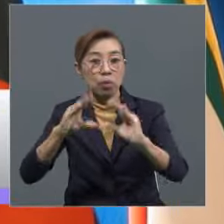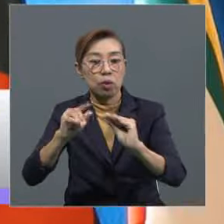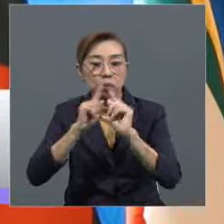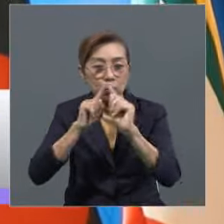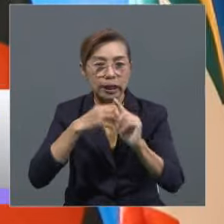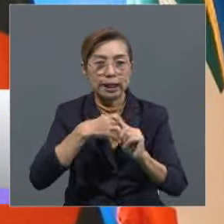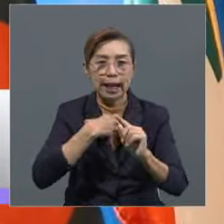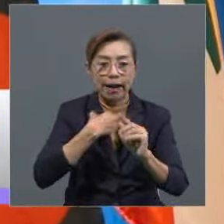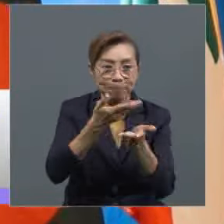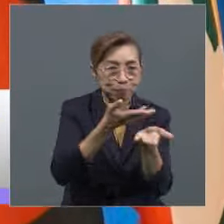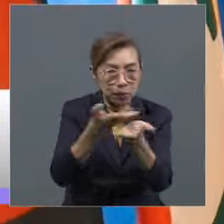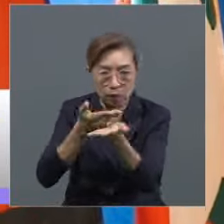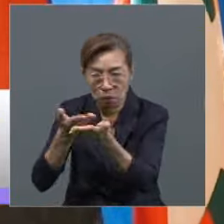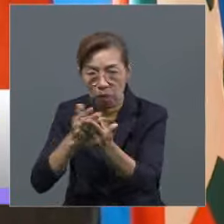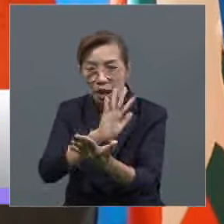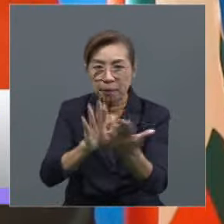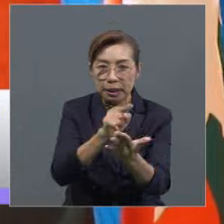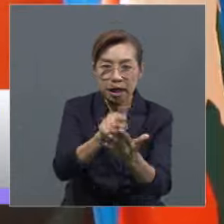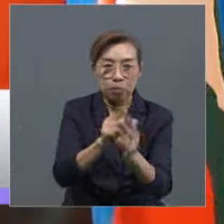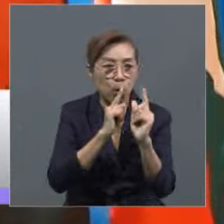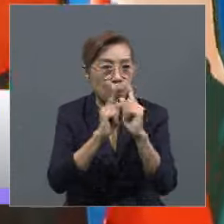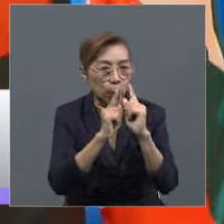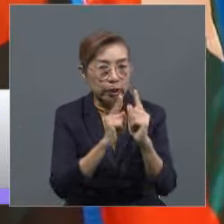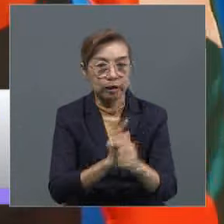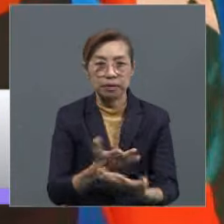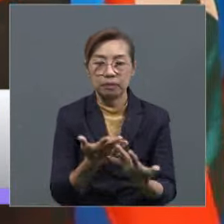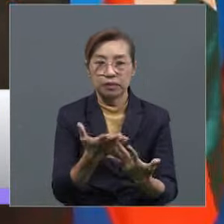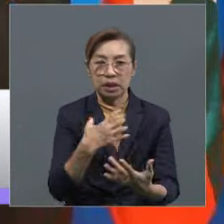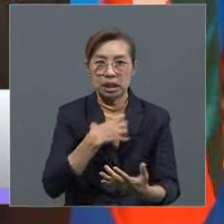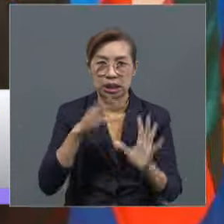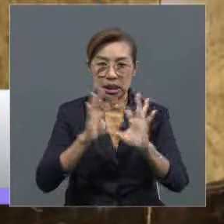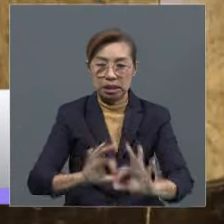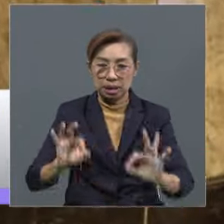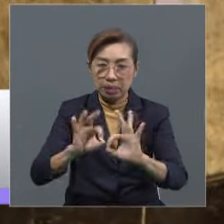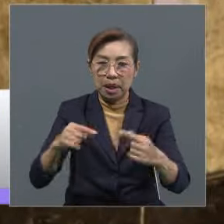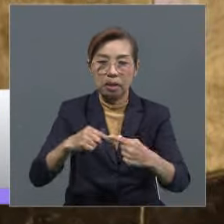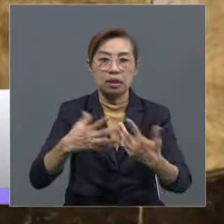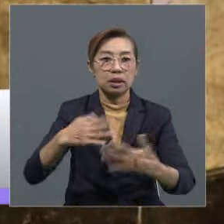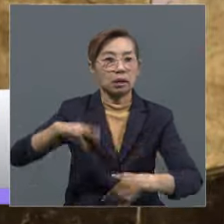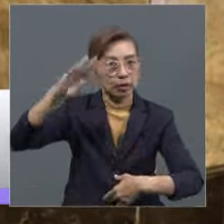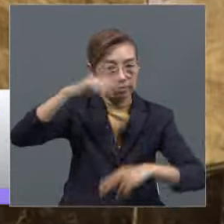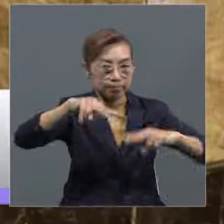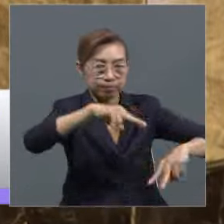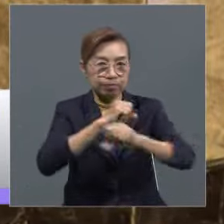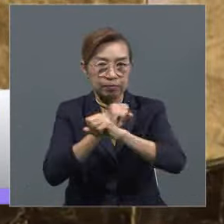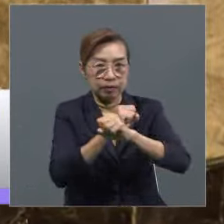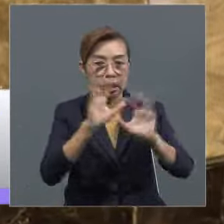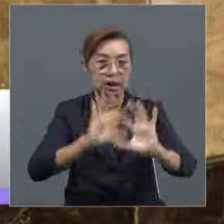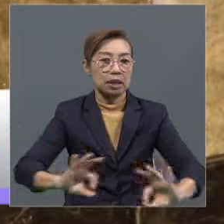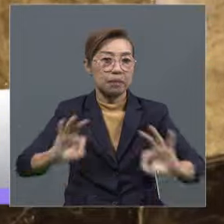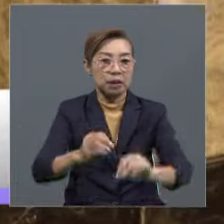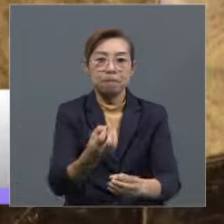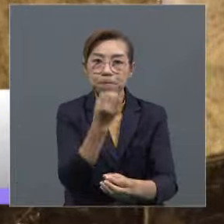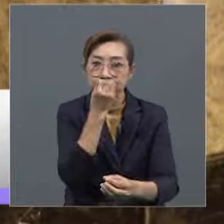ระหว่างประเทศสมาชิกบมสอย่างตรงไปตรงมาและย้ำถึงความสำคัญเรื่องของความมั่นคงโดยเฉพาะความมั่นคงทางด้าน